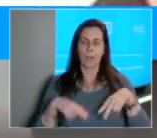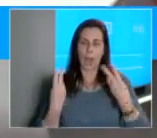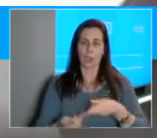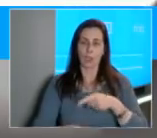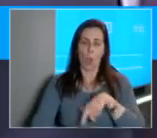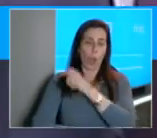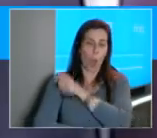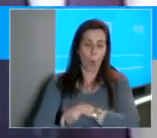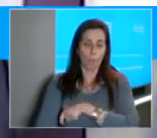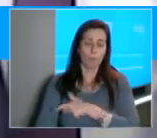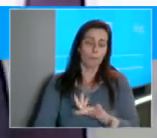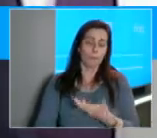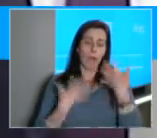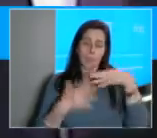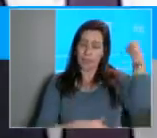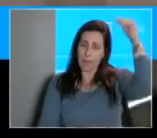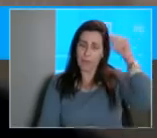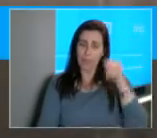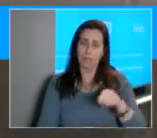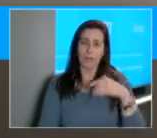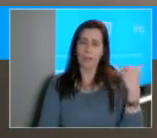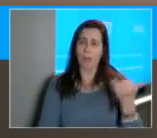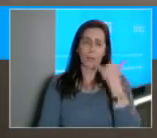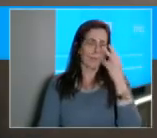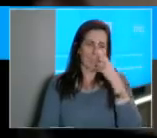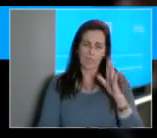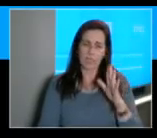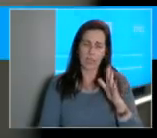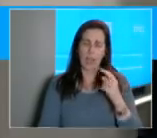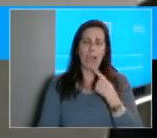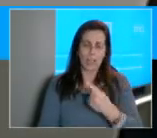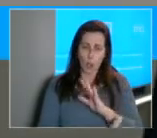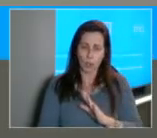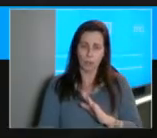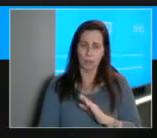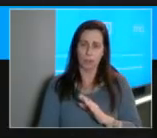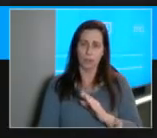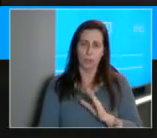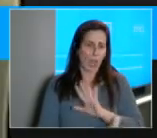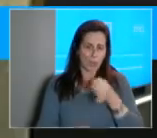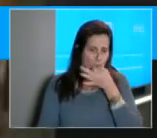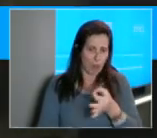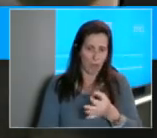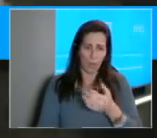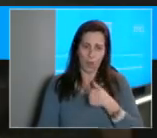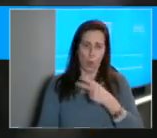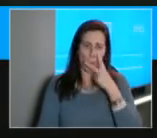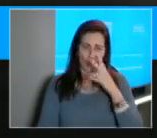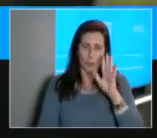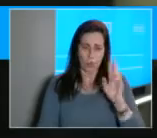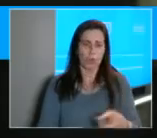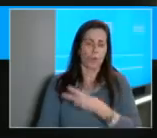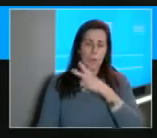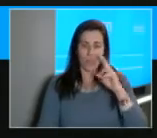הביטחון. הנרטיב הפלסטיני, הם תמיד מנסים להשמיע אותו, ללא צל של ספק. אנחנו רואים את זה פעם